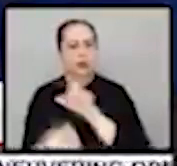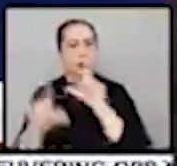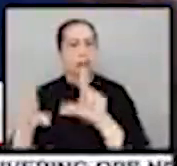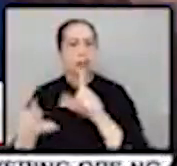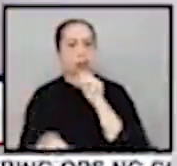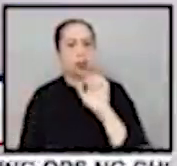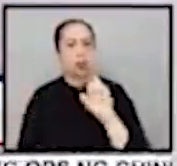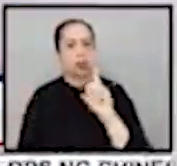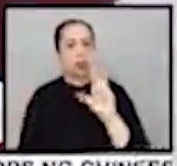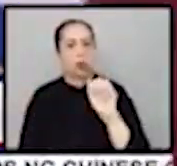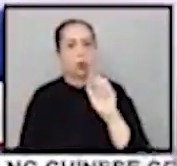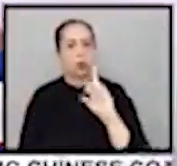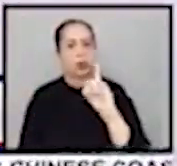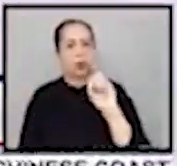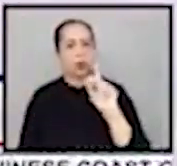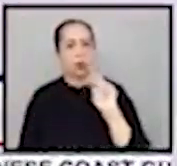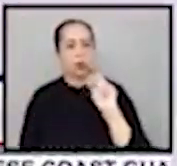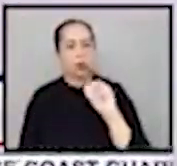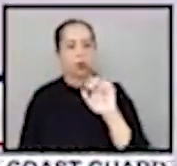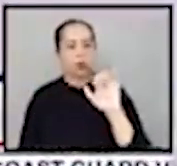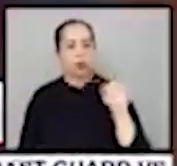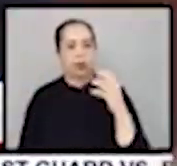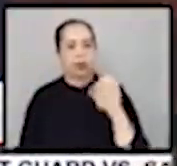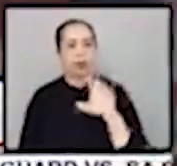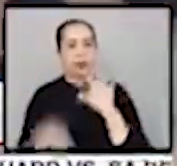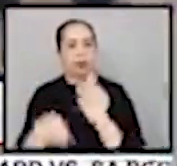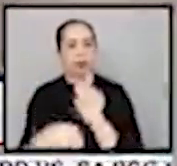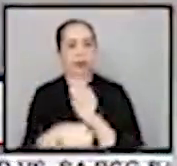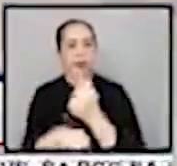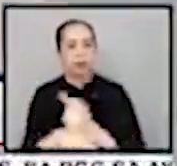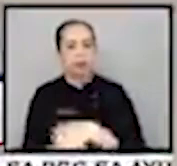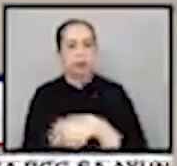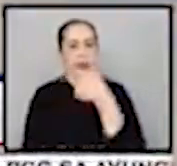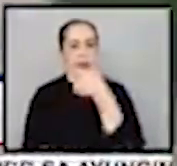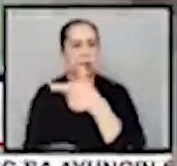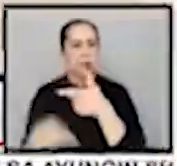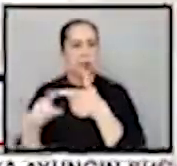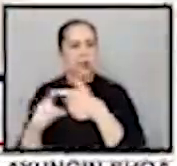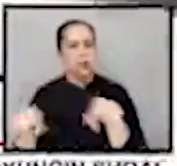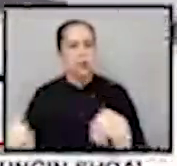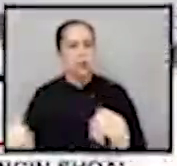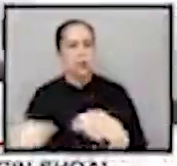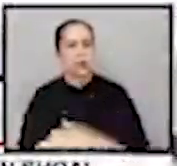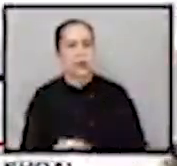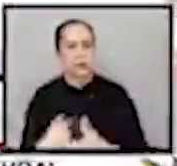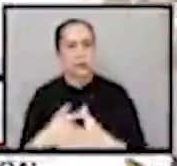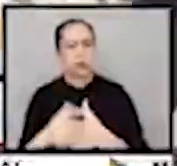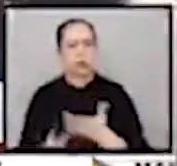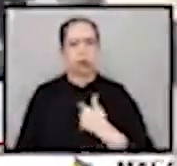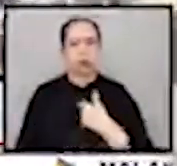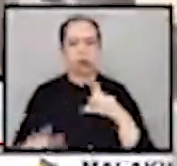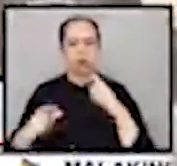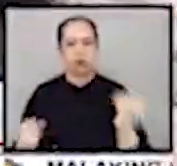Edward Jokno Ehe. Unang naaresto si Ehe sa Taguig City matapos tutukan ng baril ng isang motorcycle rider at nagpakilala pang taga-office